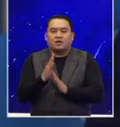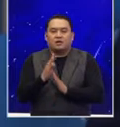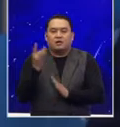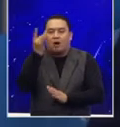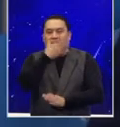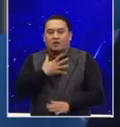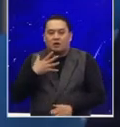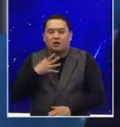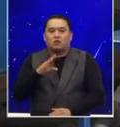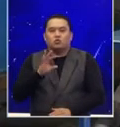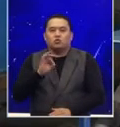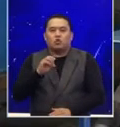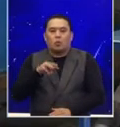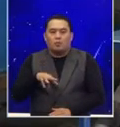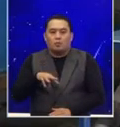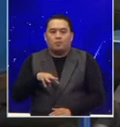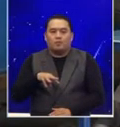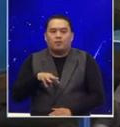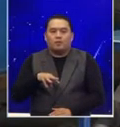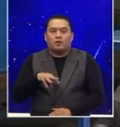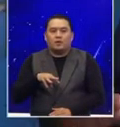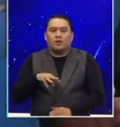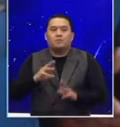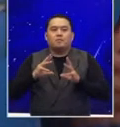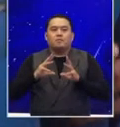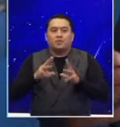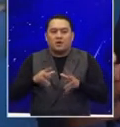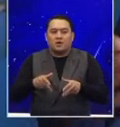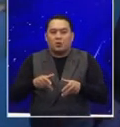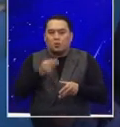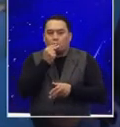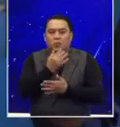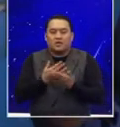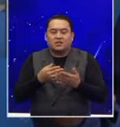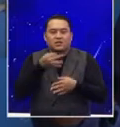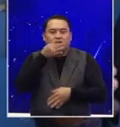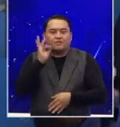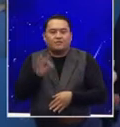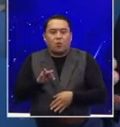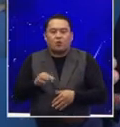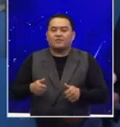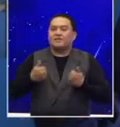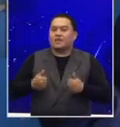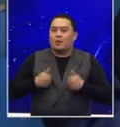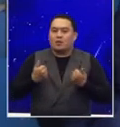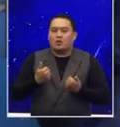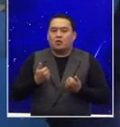африканский сом или клариас. Признанный мировой продукт, деликатесный. В нем